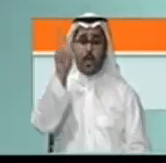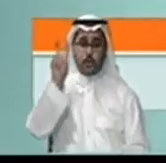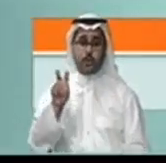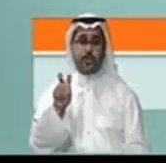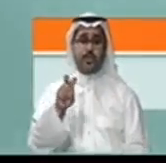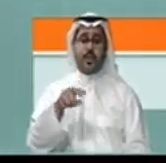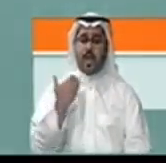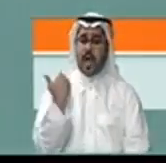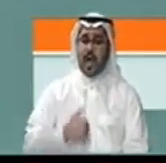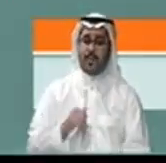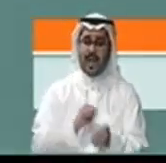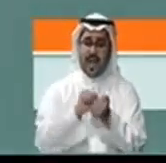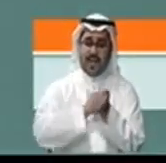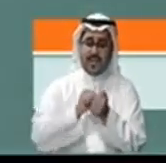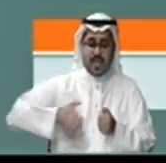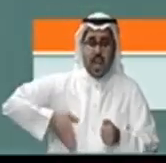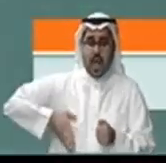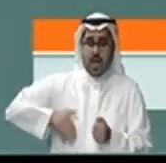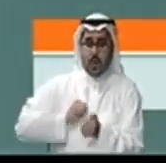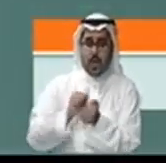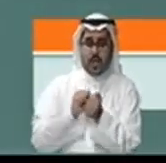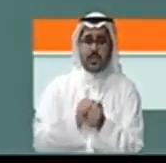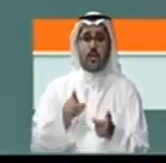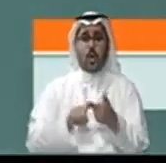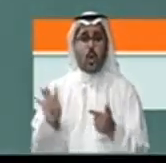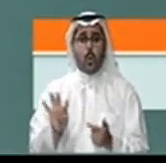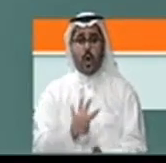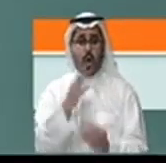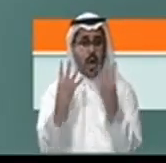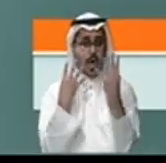921 عملية غسيل كلوي